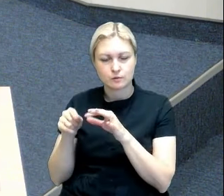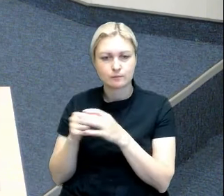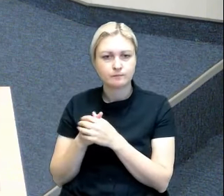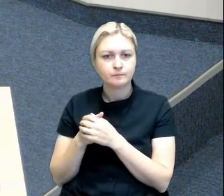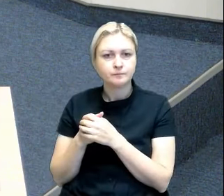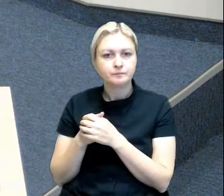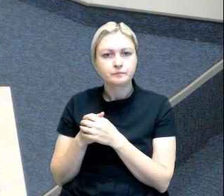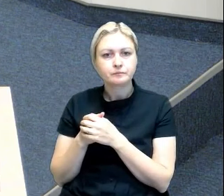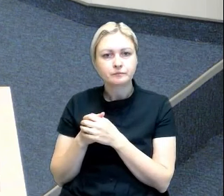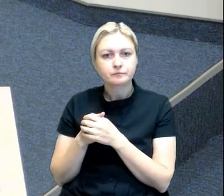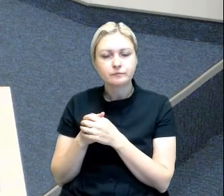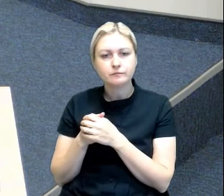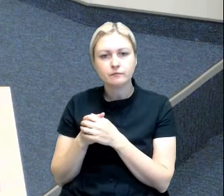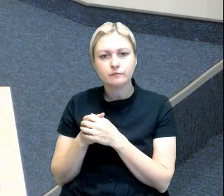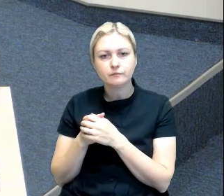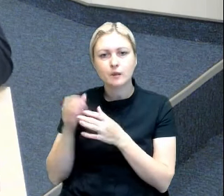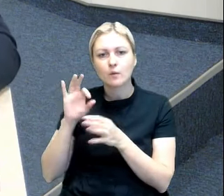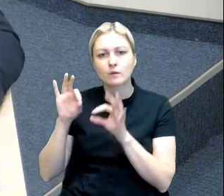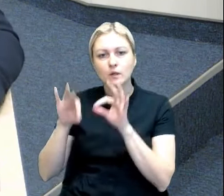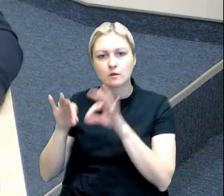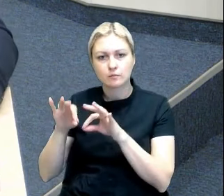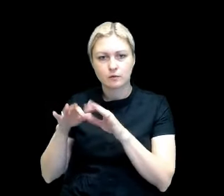orientuotam būtent į transporto